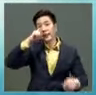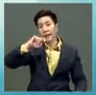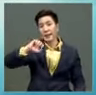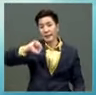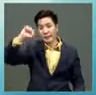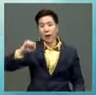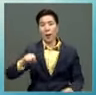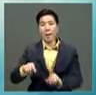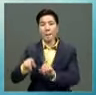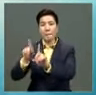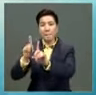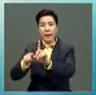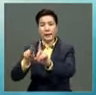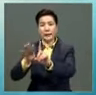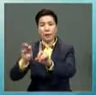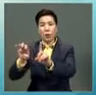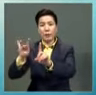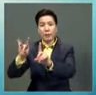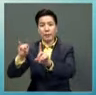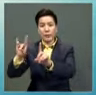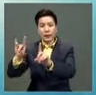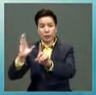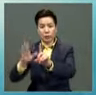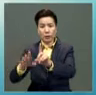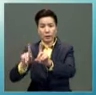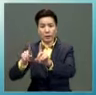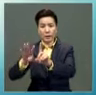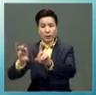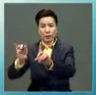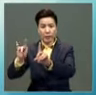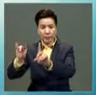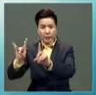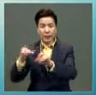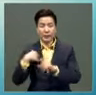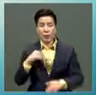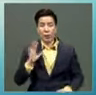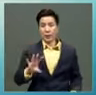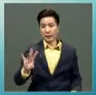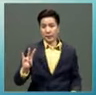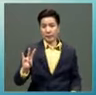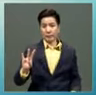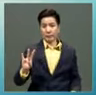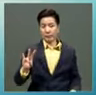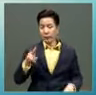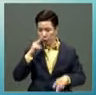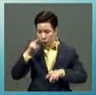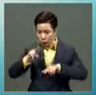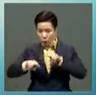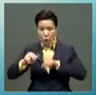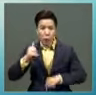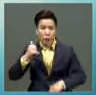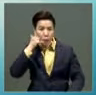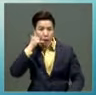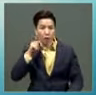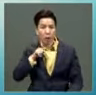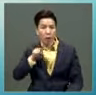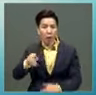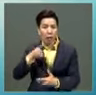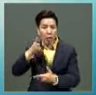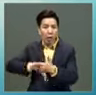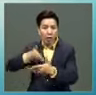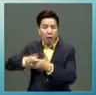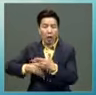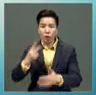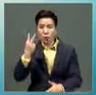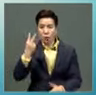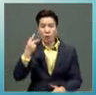อีก 1,488 คนและมีอีก7คนตรวจสอบโทรศัพท์ยังไม่ได้นะครับทั้ง